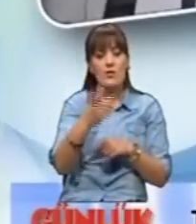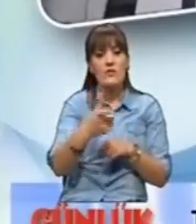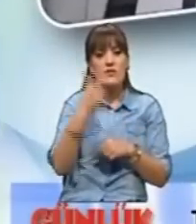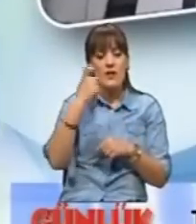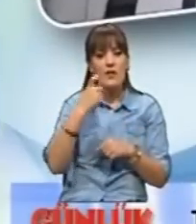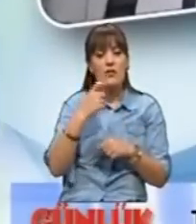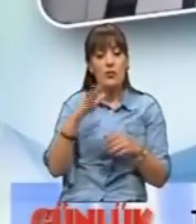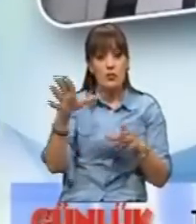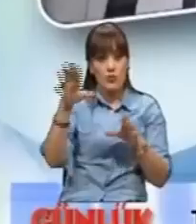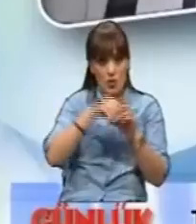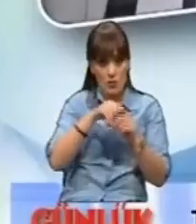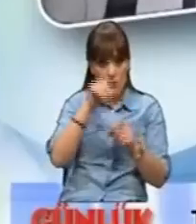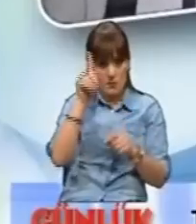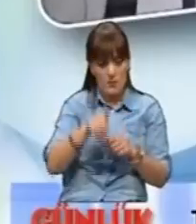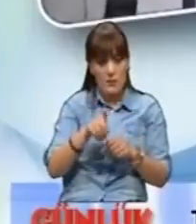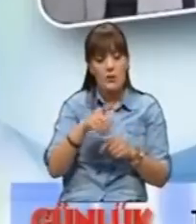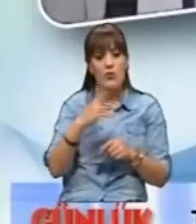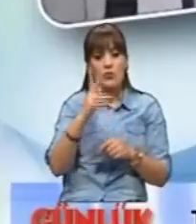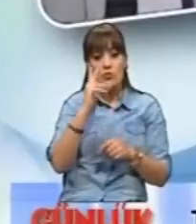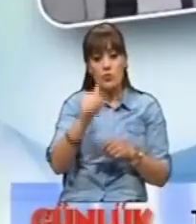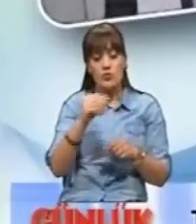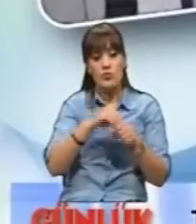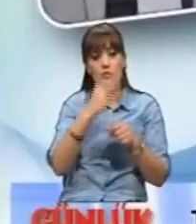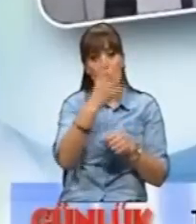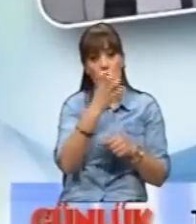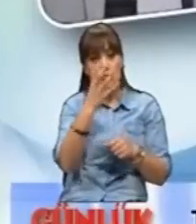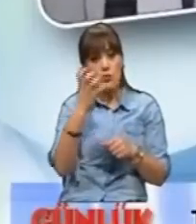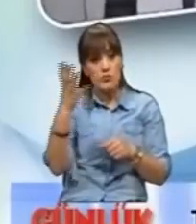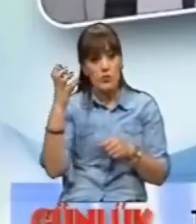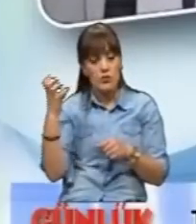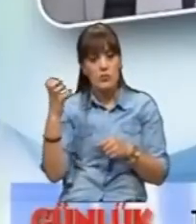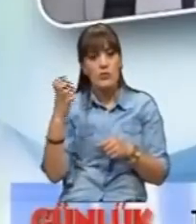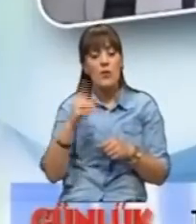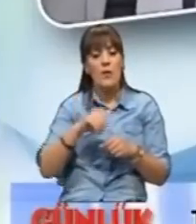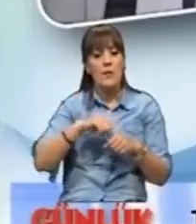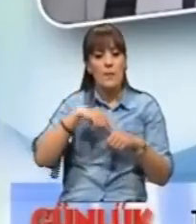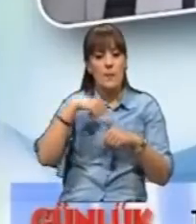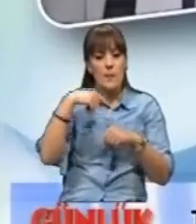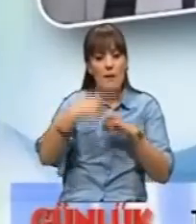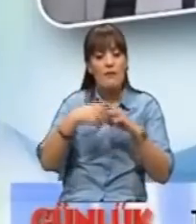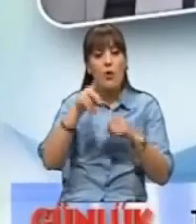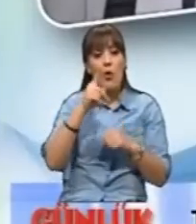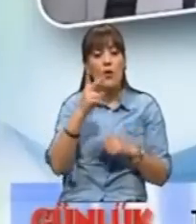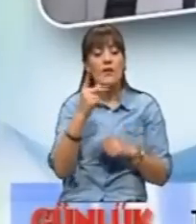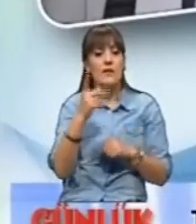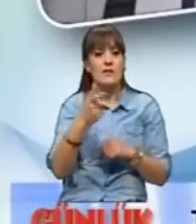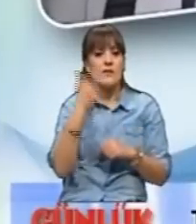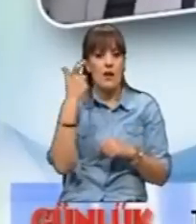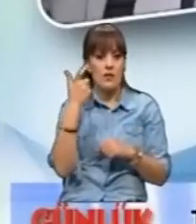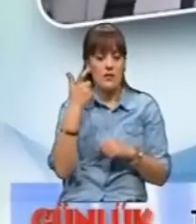rutin. Toplamda mı 4 saat yoksa 3 gün ayrı ayrı 4'er saat? 3 gün haftada 12 saat.